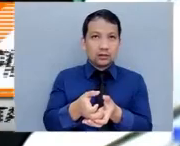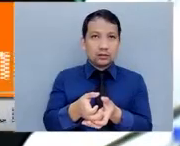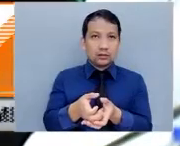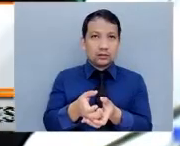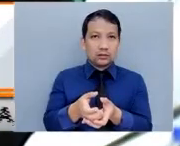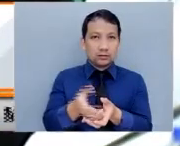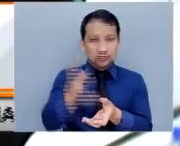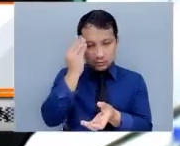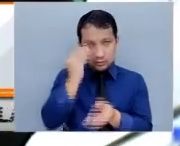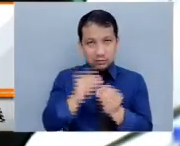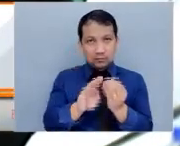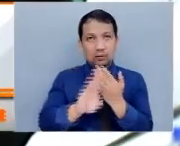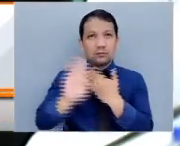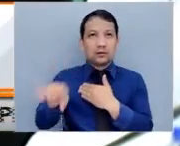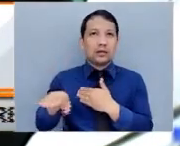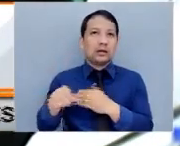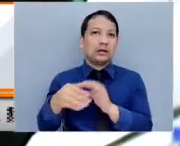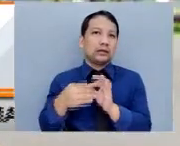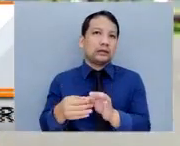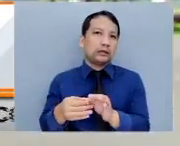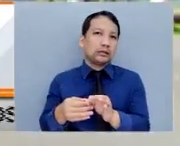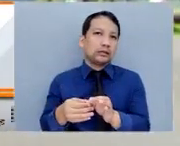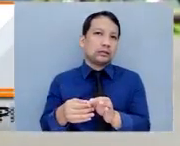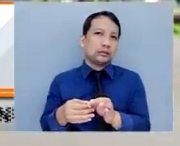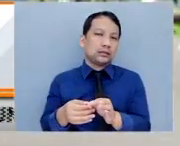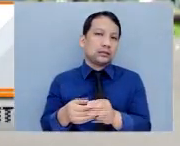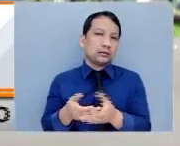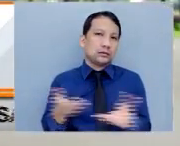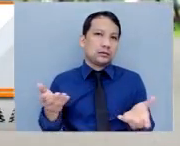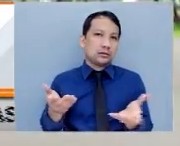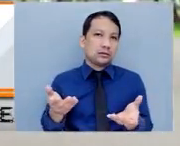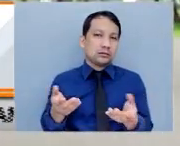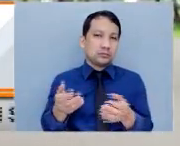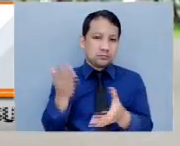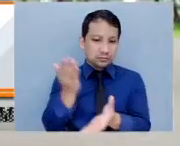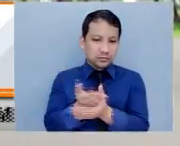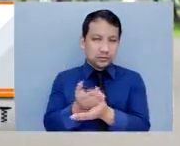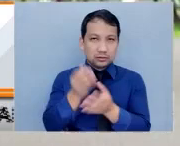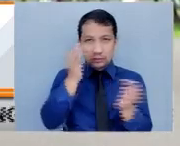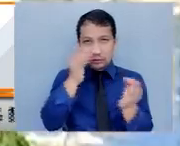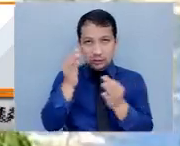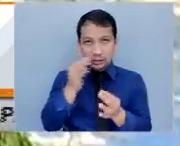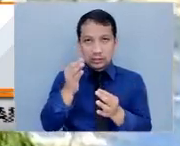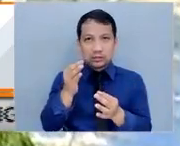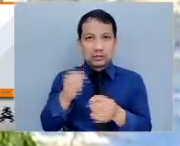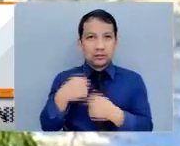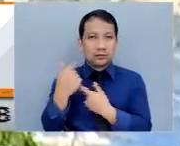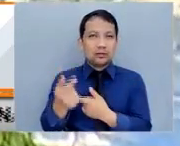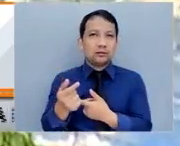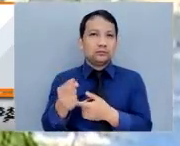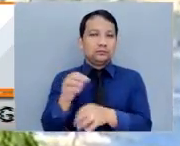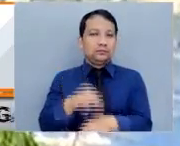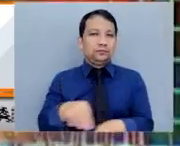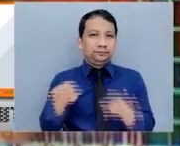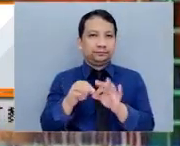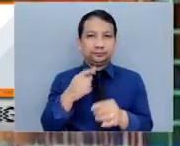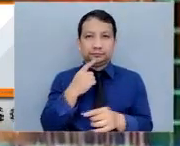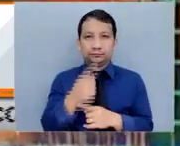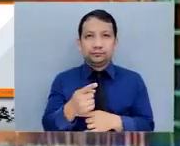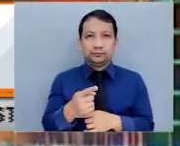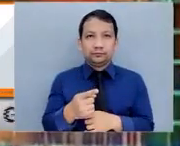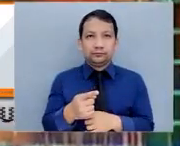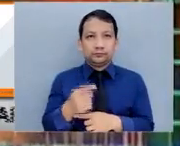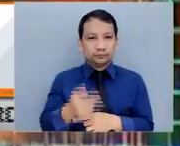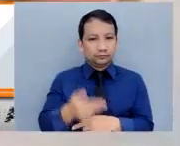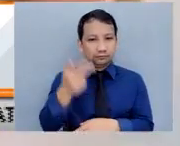na yung kalapati bumalik doon sa kanilang mga pugad. Para matigil daw ang drug smuggling sa Bilibid, kakailanganin ng Bucor ng mga high-end